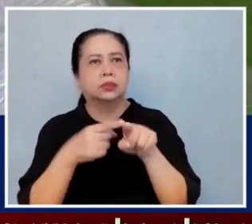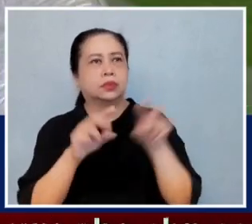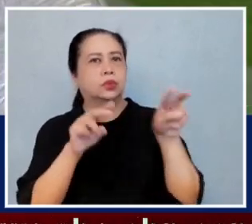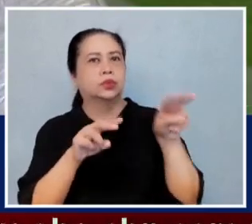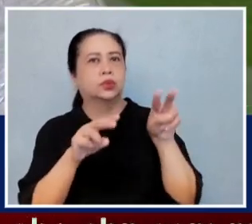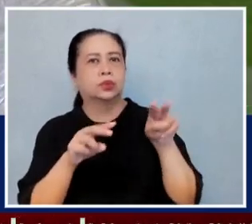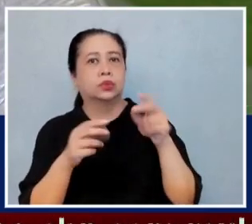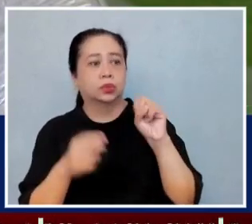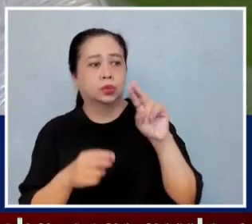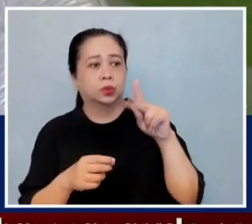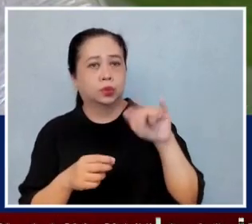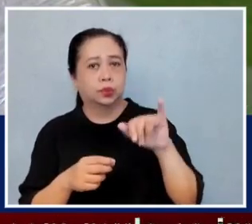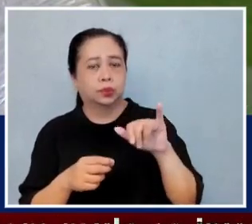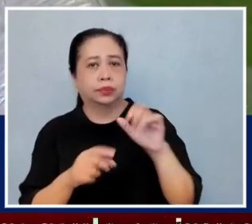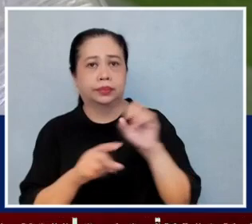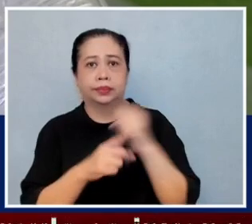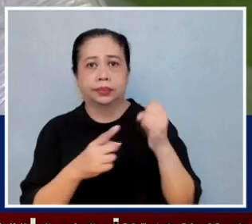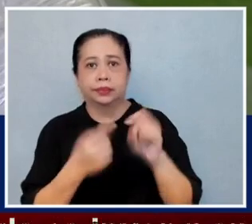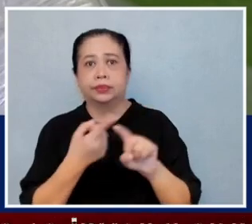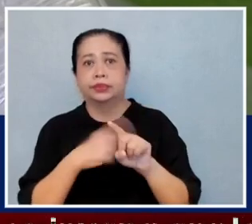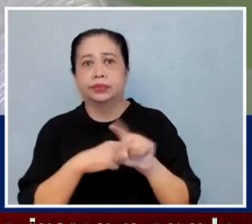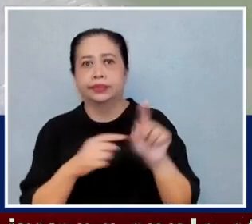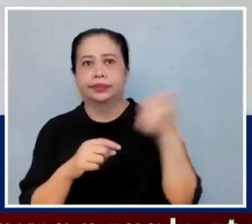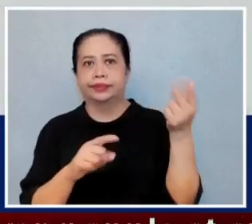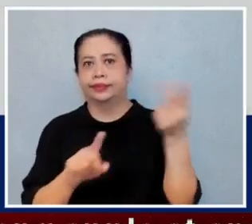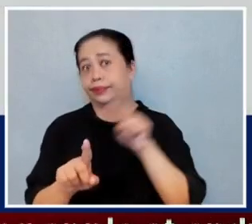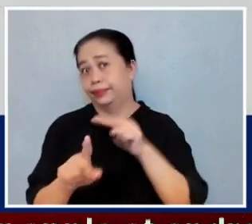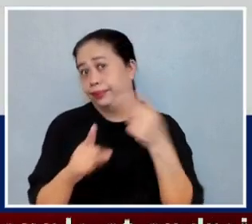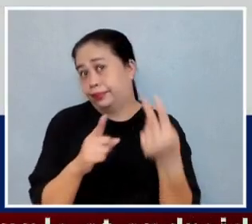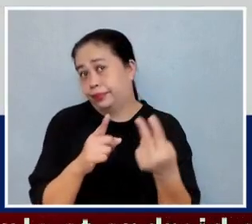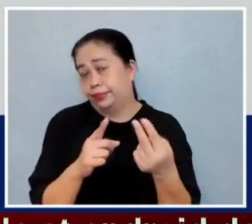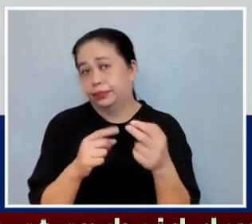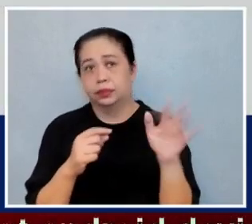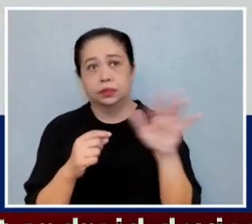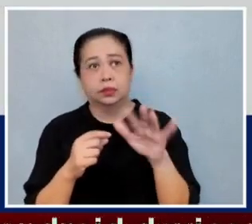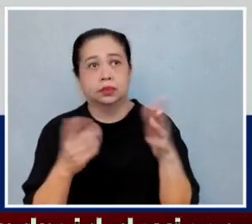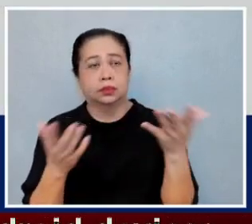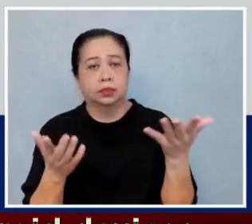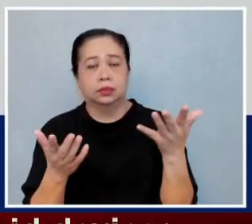the supply situation from a different perspective, of which